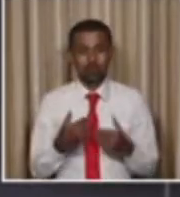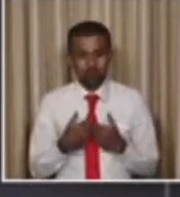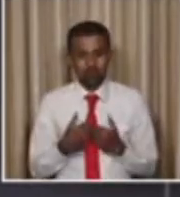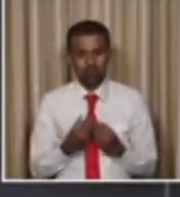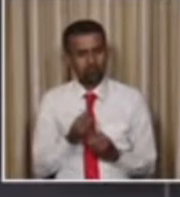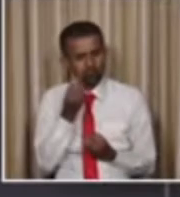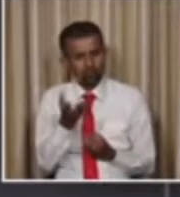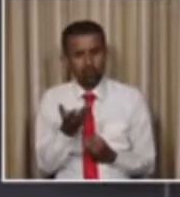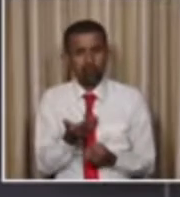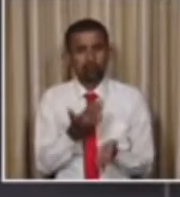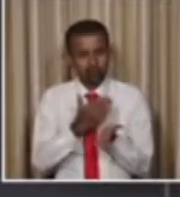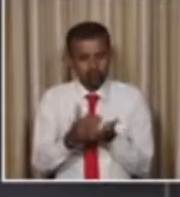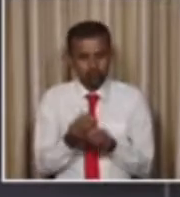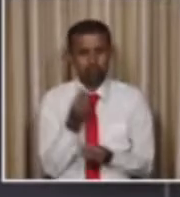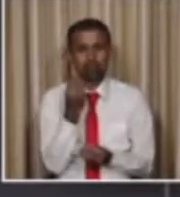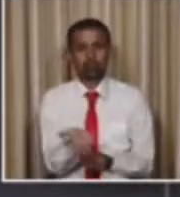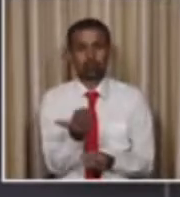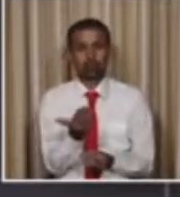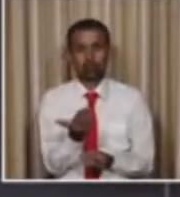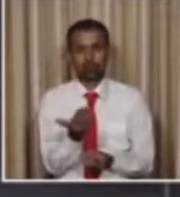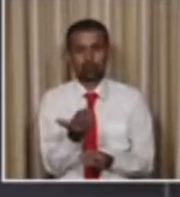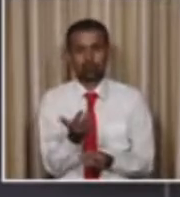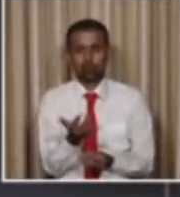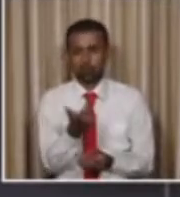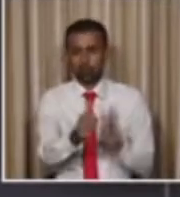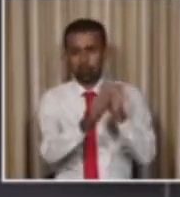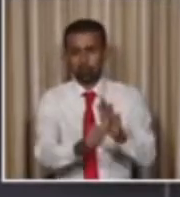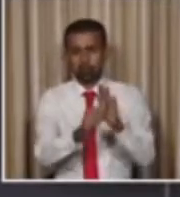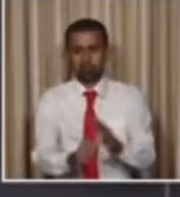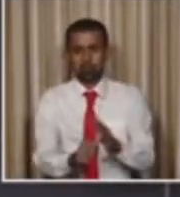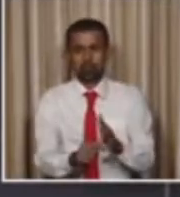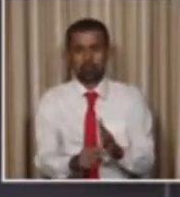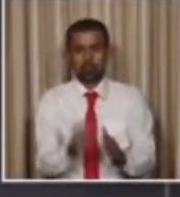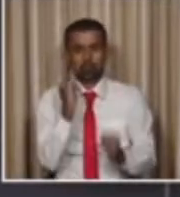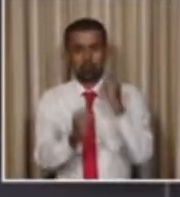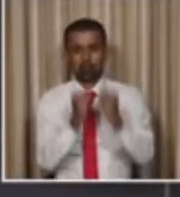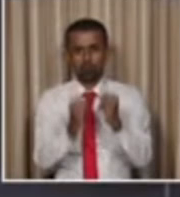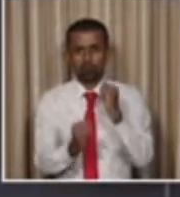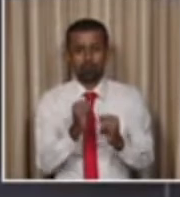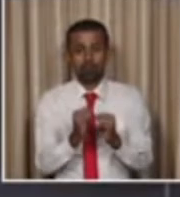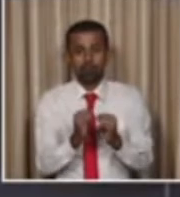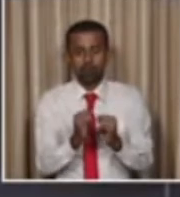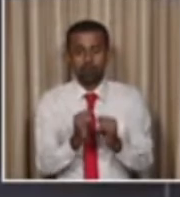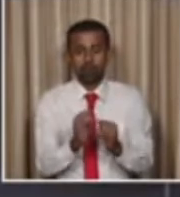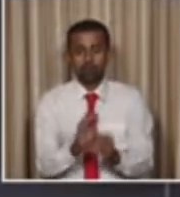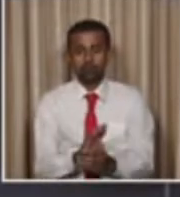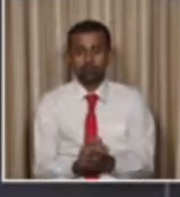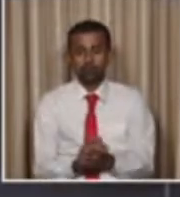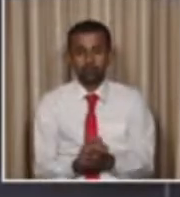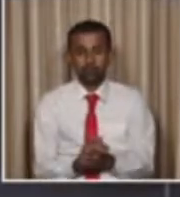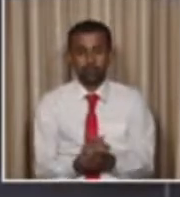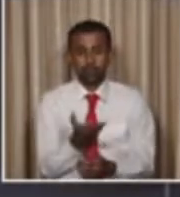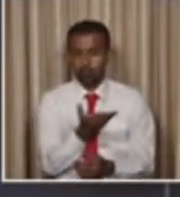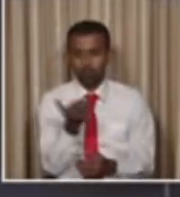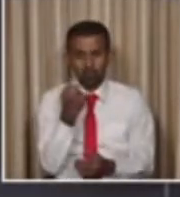ඕන ක්‍රෙඩිට් එක දෙන්න ඕන එහෙම නැතුව එතුමාගේ කකුලෙන් ඇද ඇද තව තවත් එතුමාව විවේචනය කර කර හැබැයි ඔබ කිසි